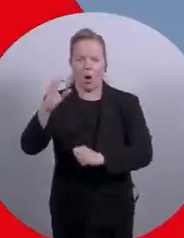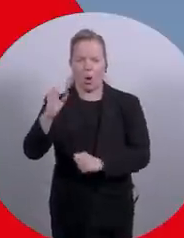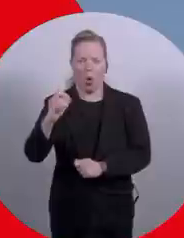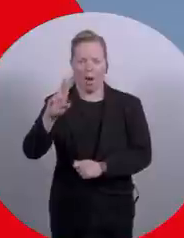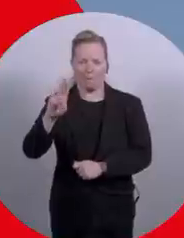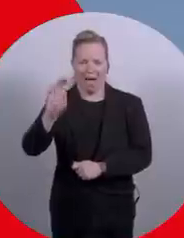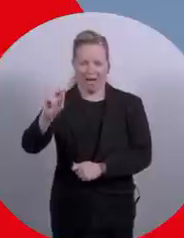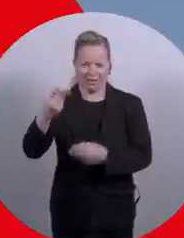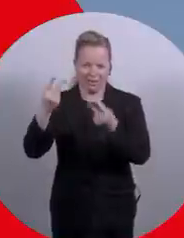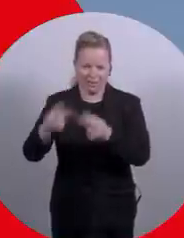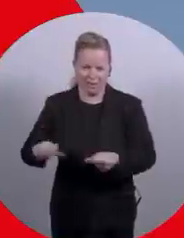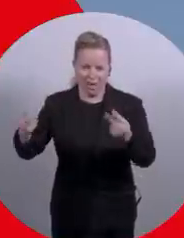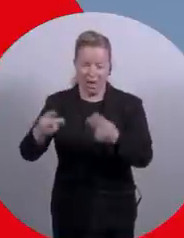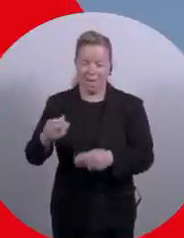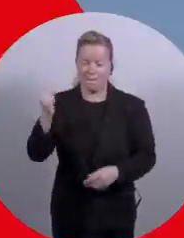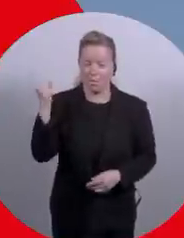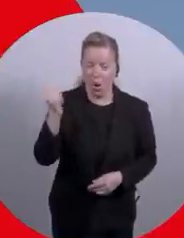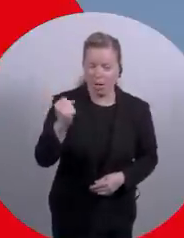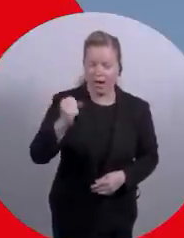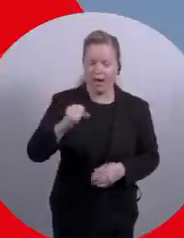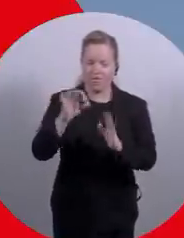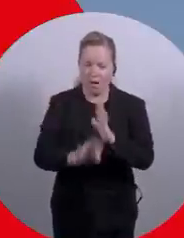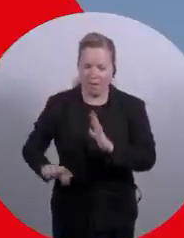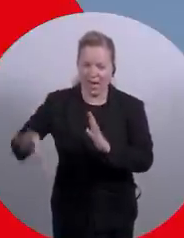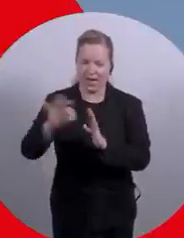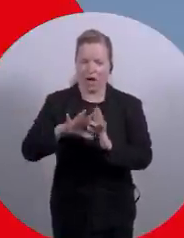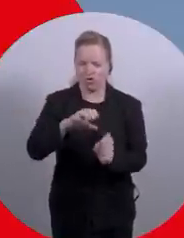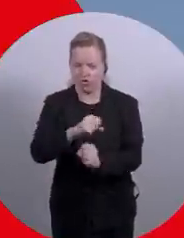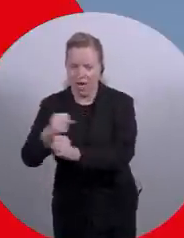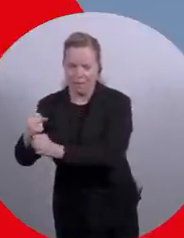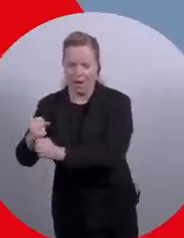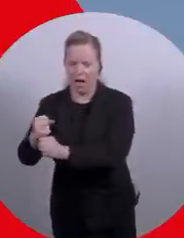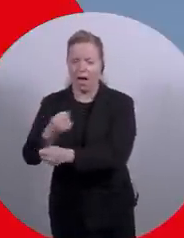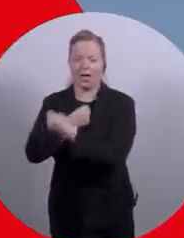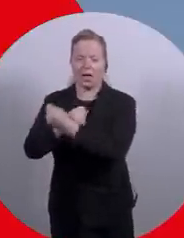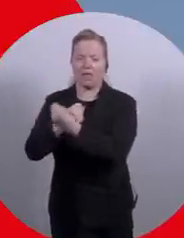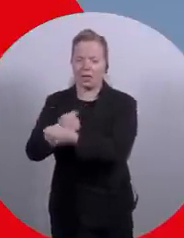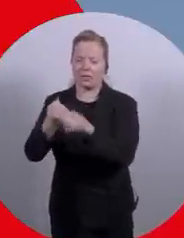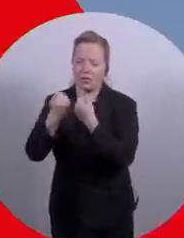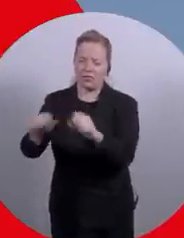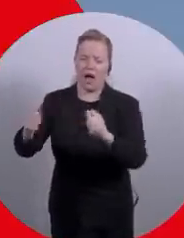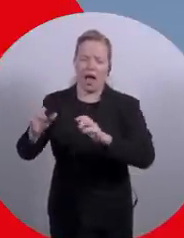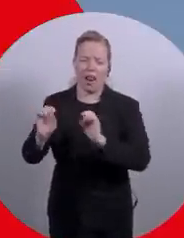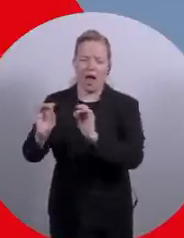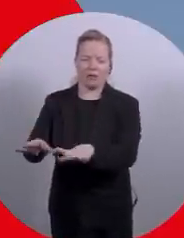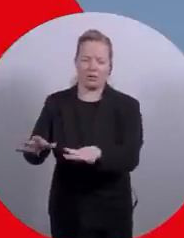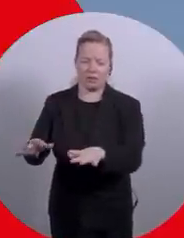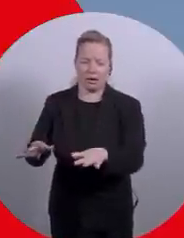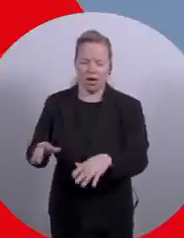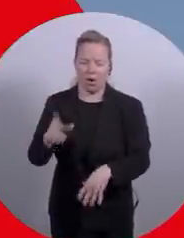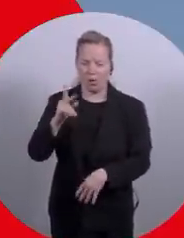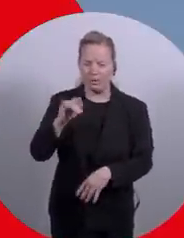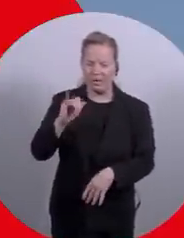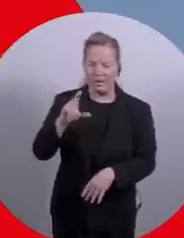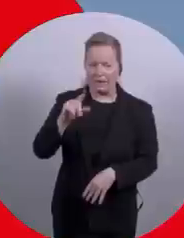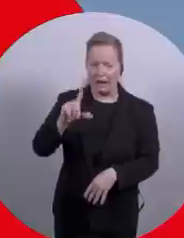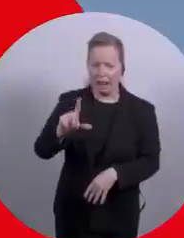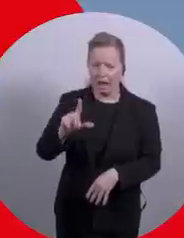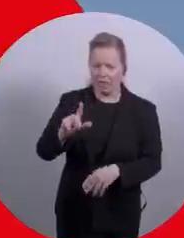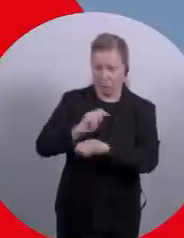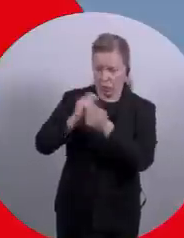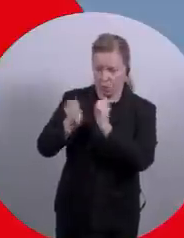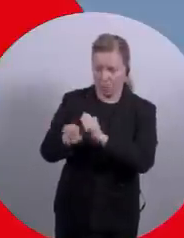die Mörder die Verbrecher die Schlepper oder klar dass die Gefängnissen rausgelassen na was macht dann der kikanisiert